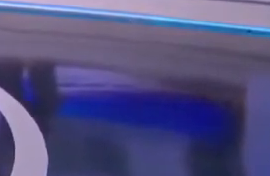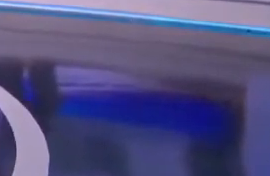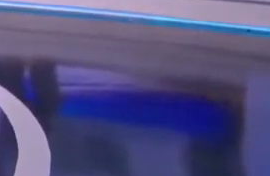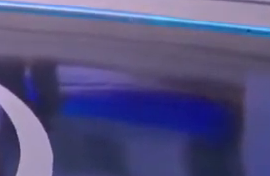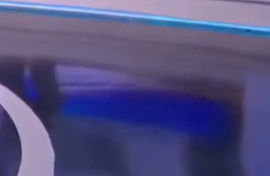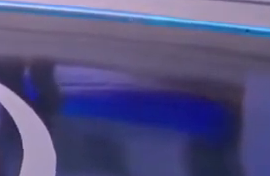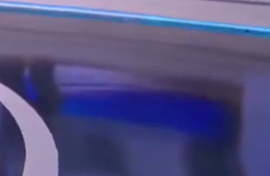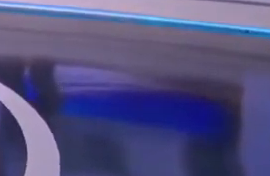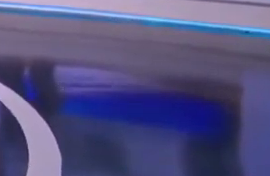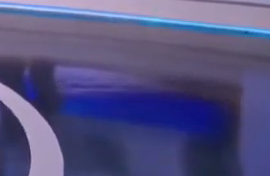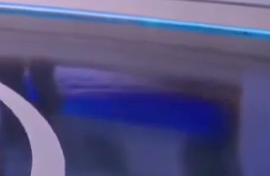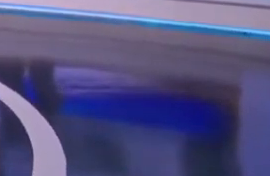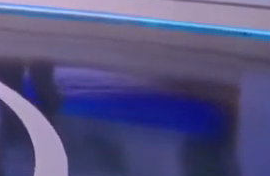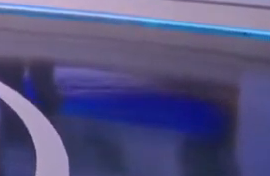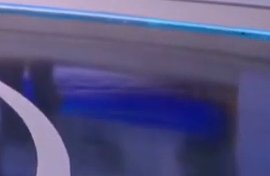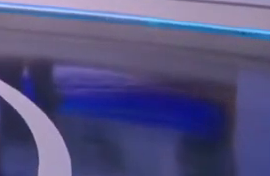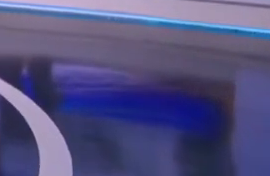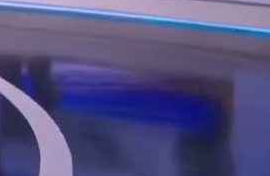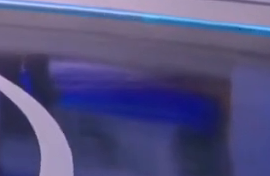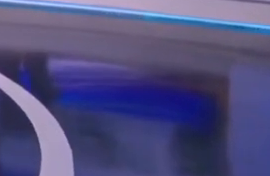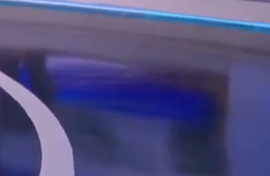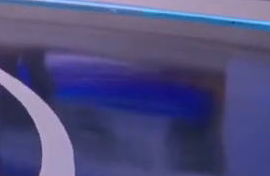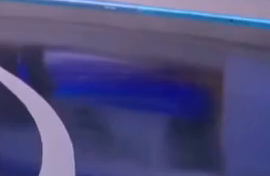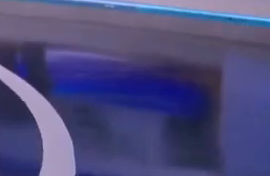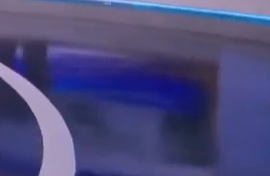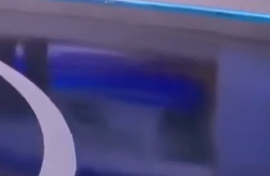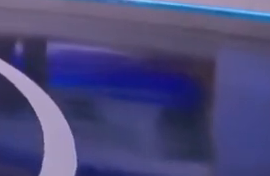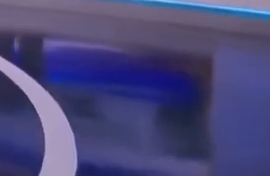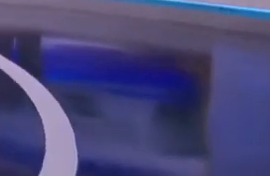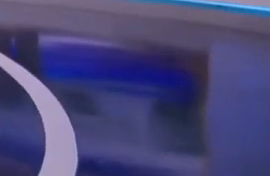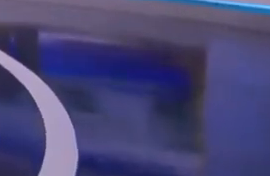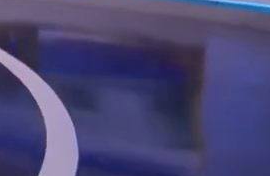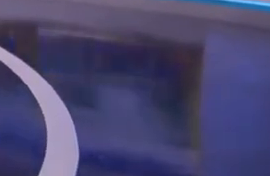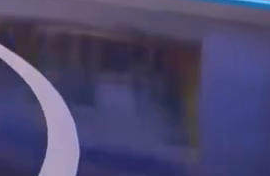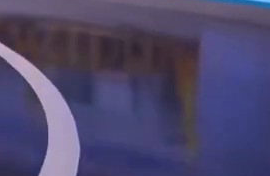kembali bersama Alif Alif Terima kasih review ini